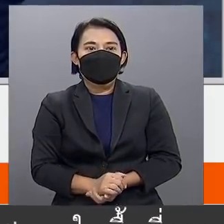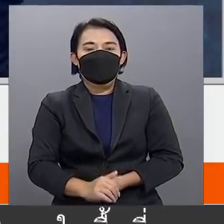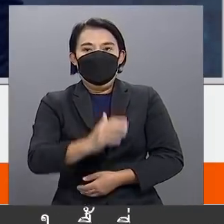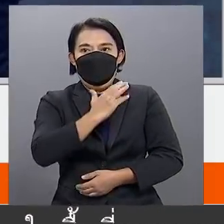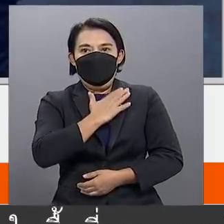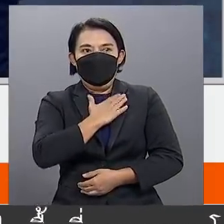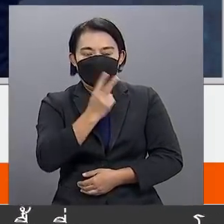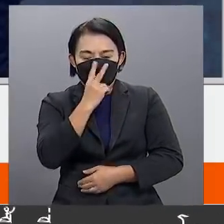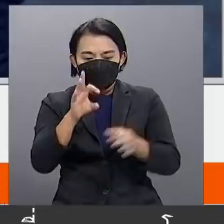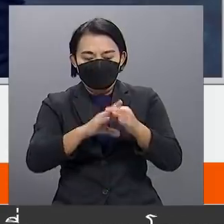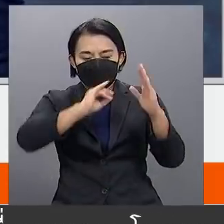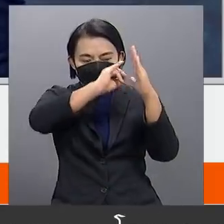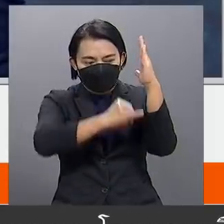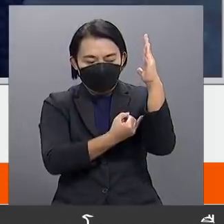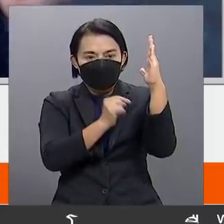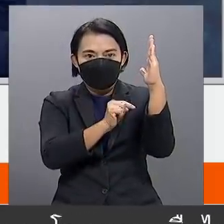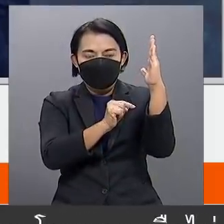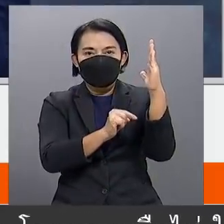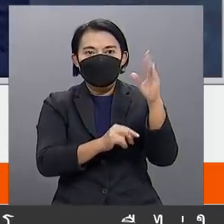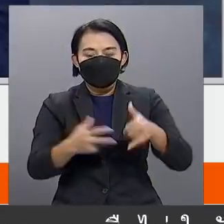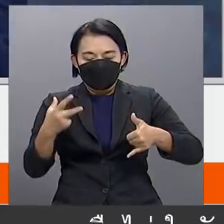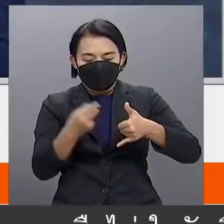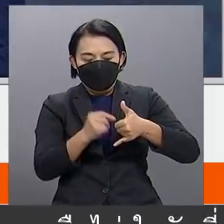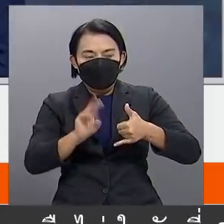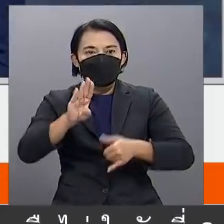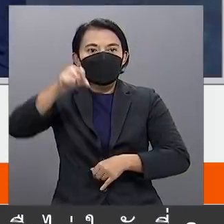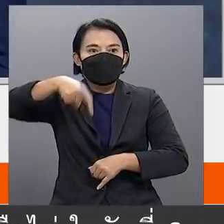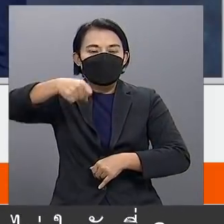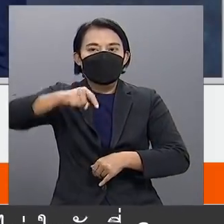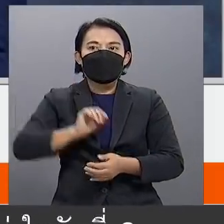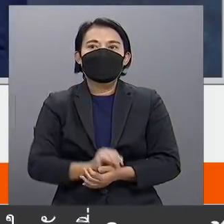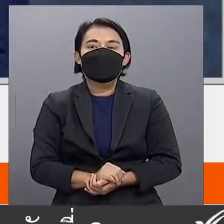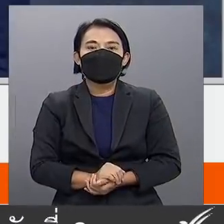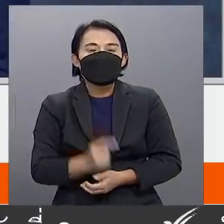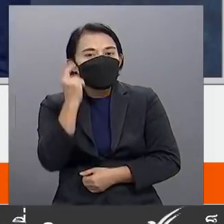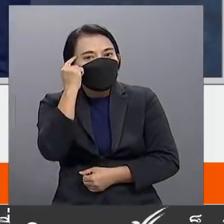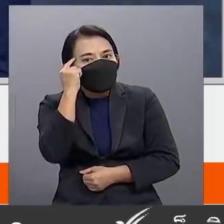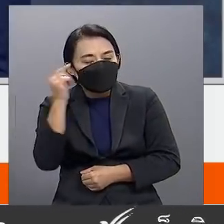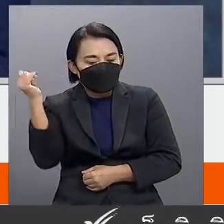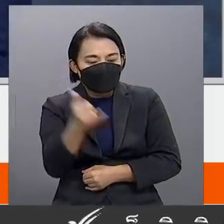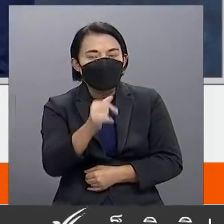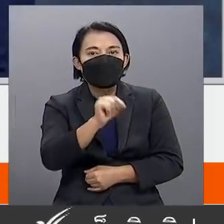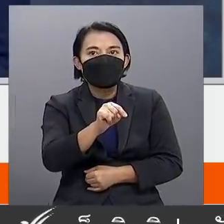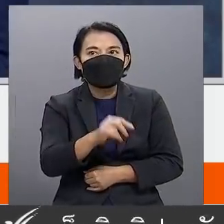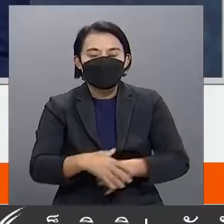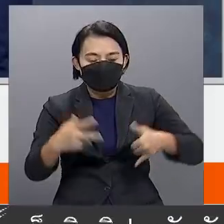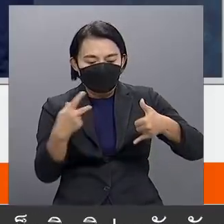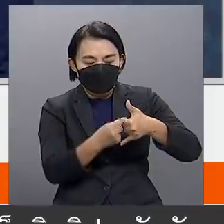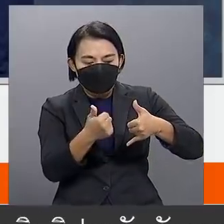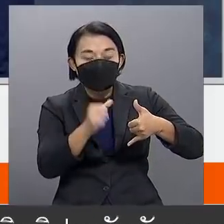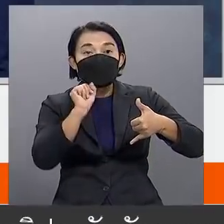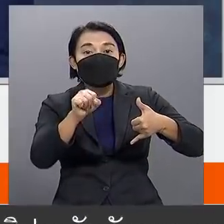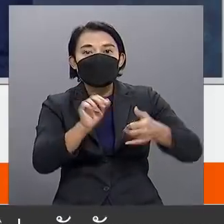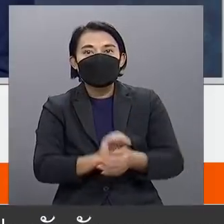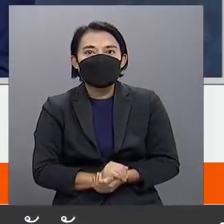แล้วมาฉีดถบางซื้อนะคะคือเข้าคดหวังวามายัไก็ได้ฉีดแน่นอนวัคซีที่ได้คือ Astra